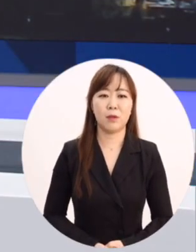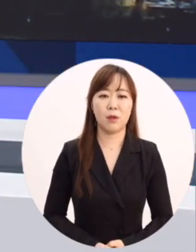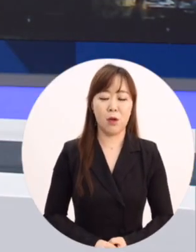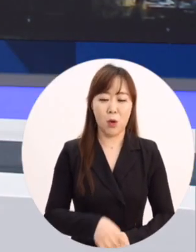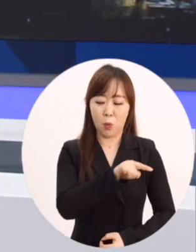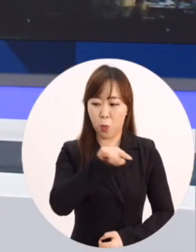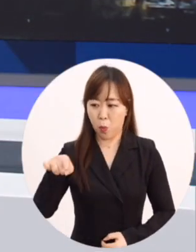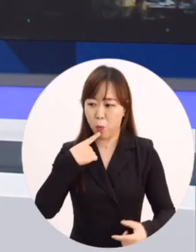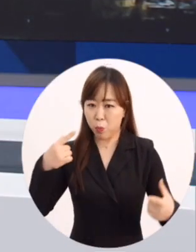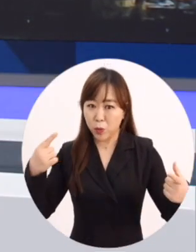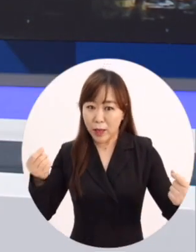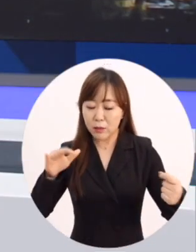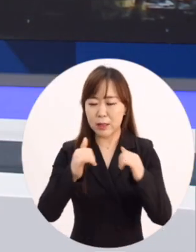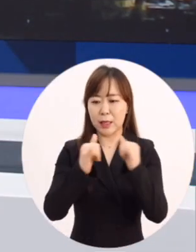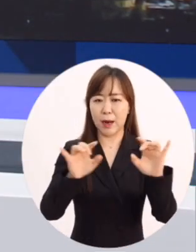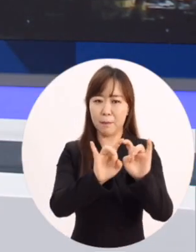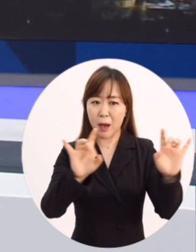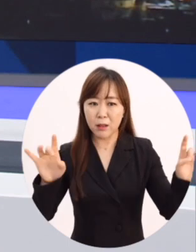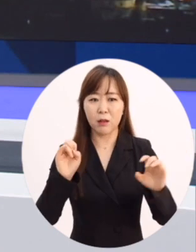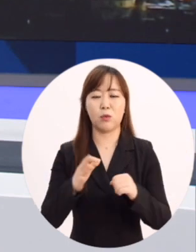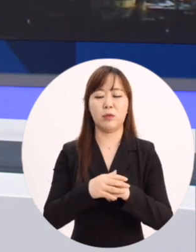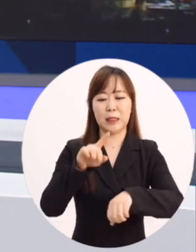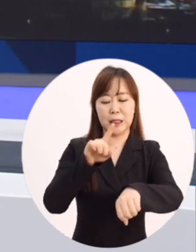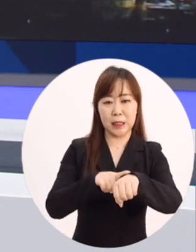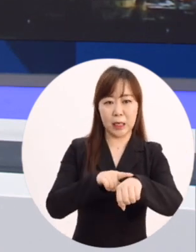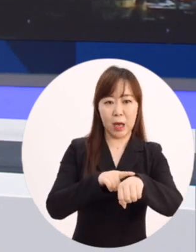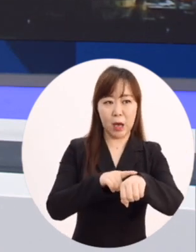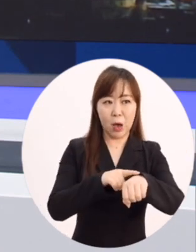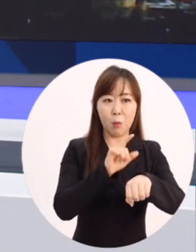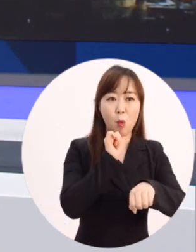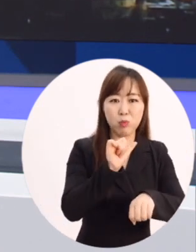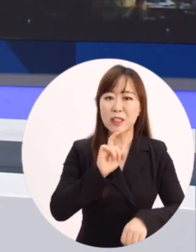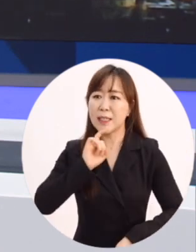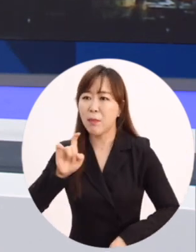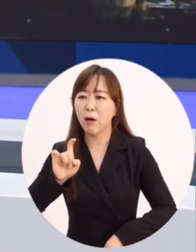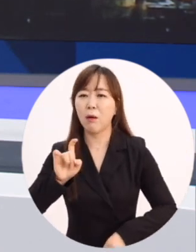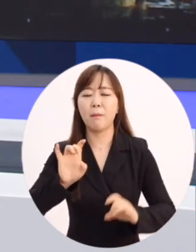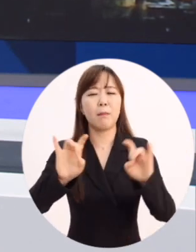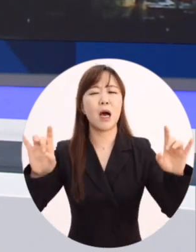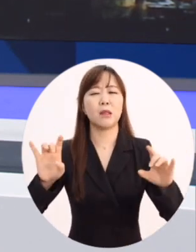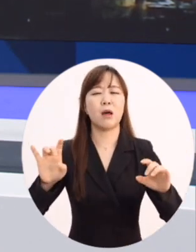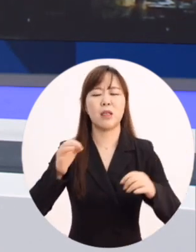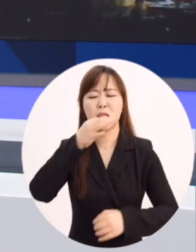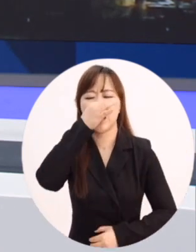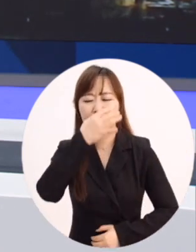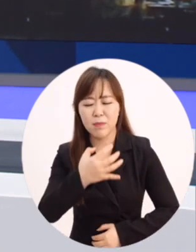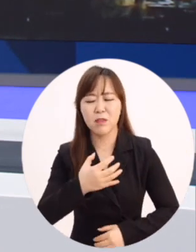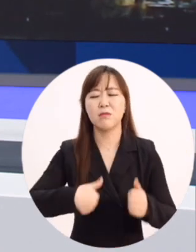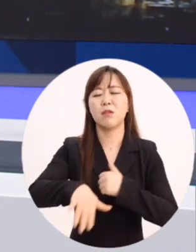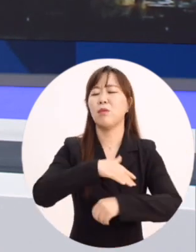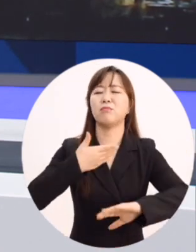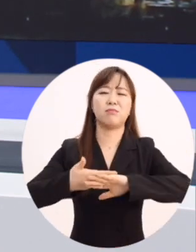같은 활동이라도 사람마다 또는 시간에 따라 힘든 정도가 다를 수 있습니다.